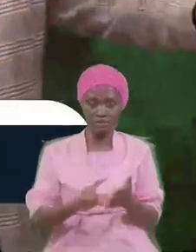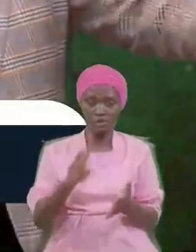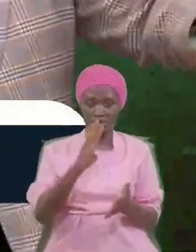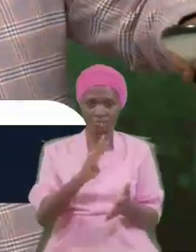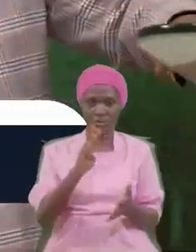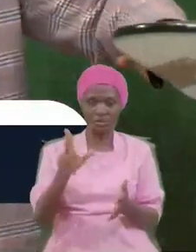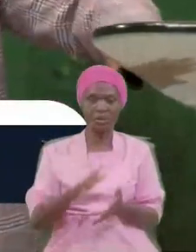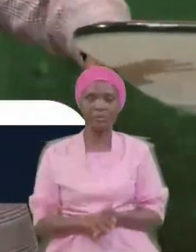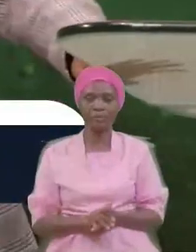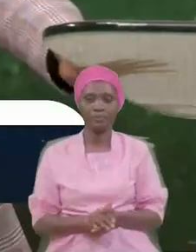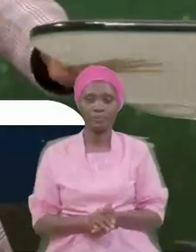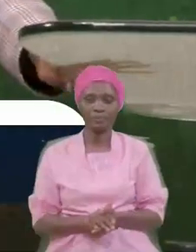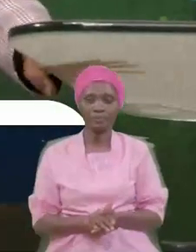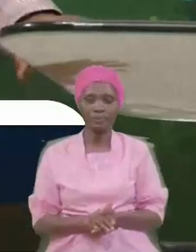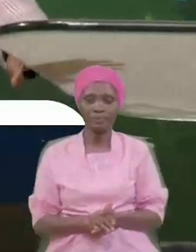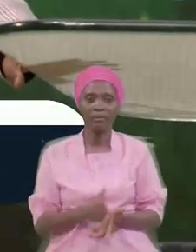2,